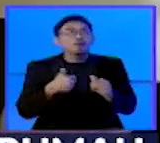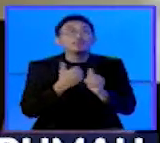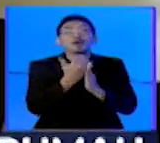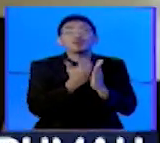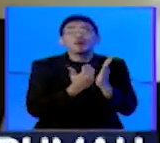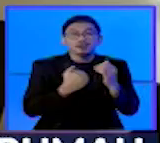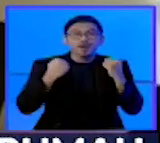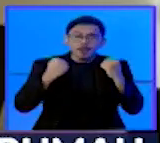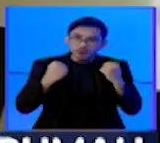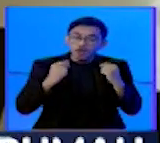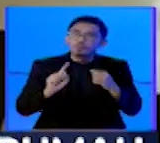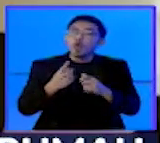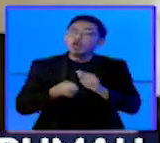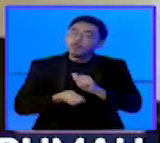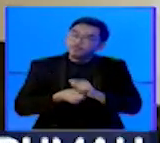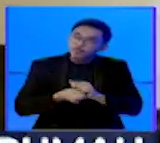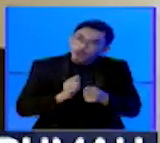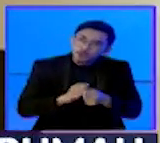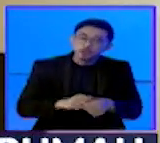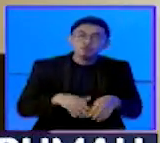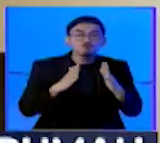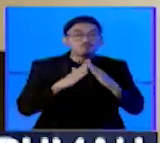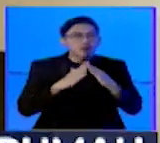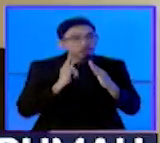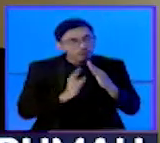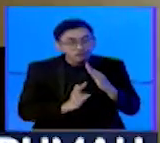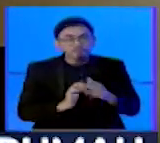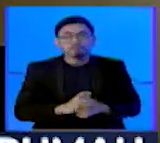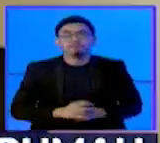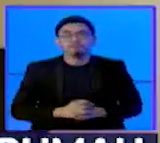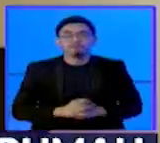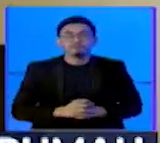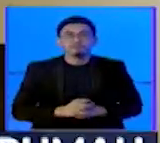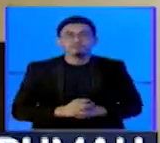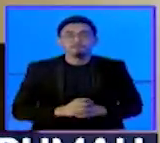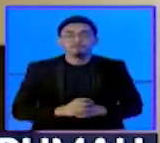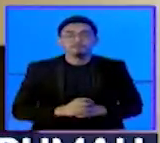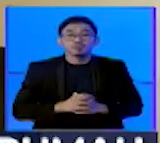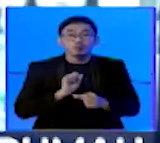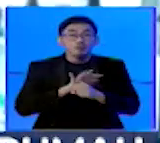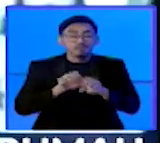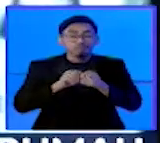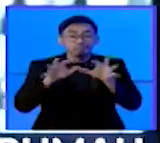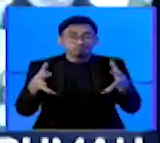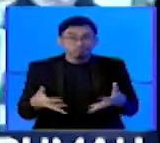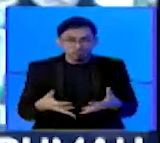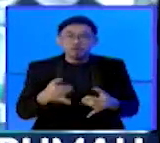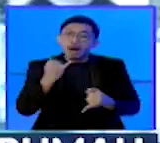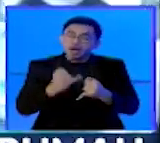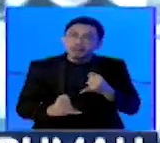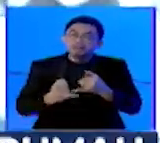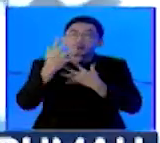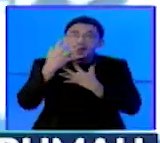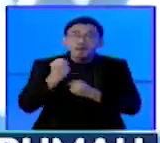online, hingga acara kelulusan hanya di rumah saja. Pandemi COVID-19 diharapkan segera berakhir, agar seluruh